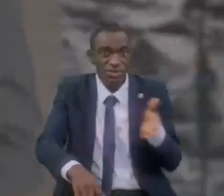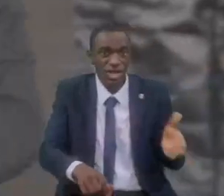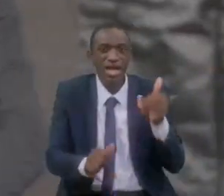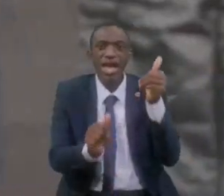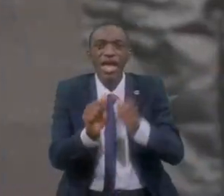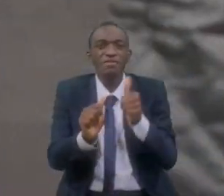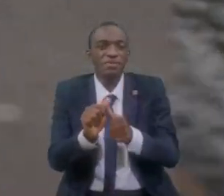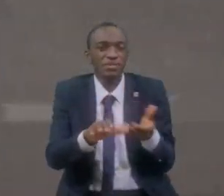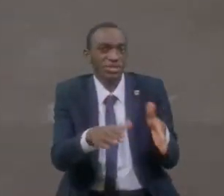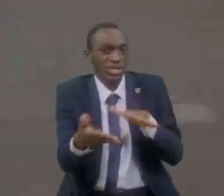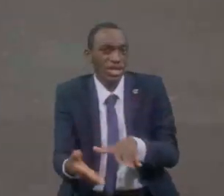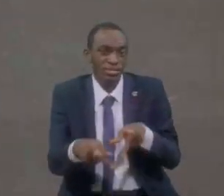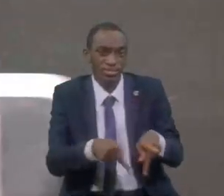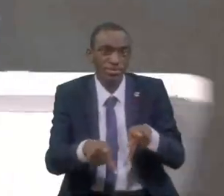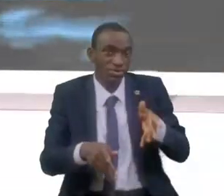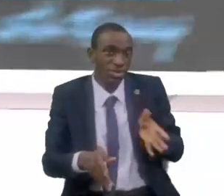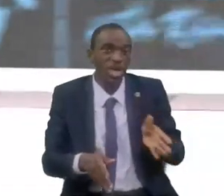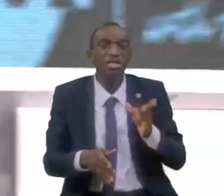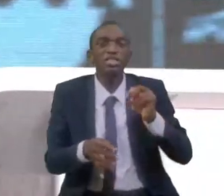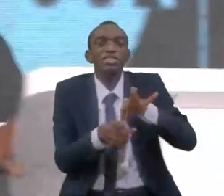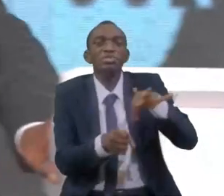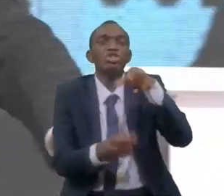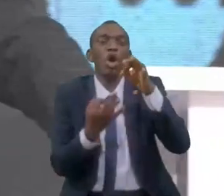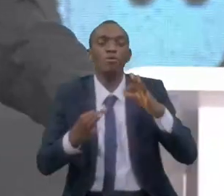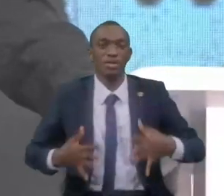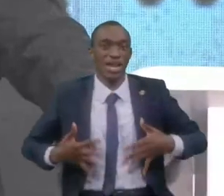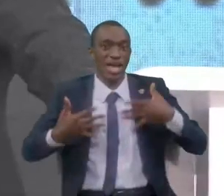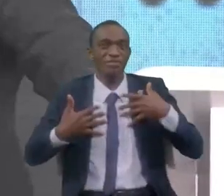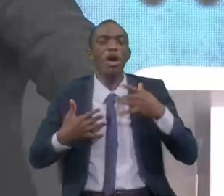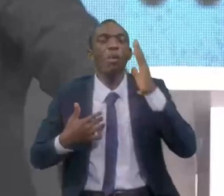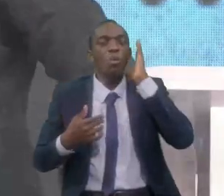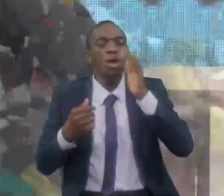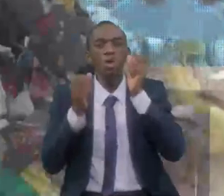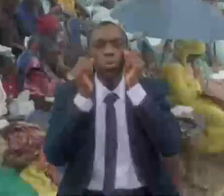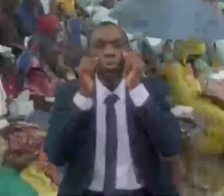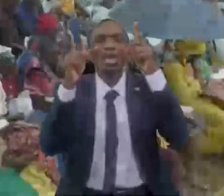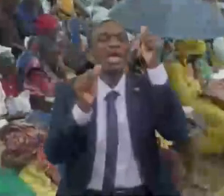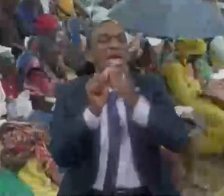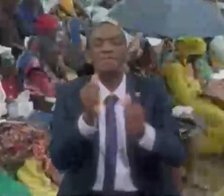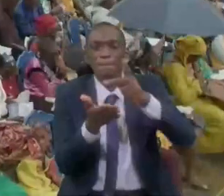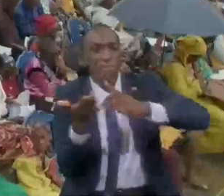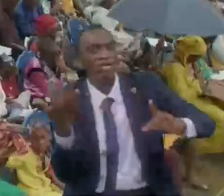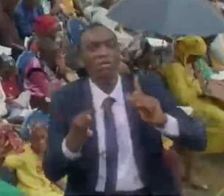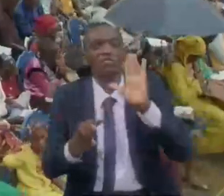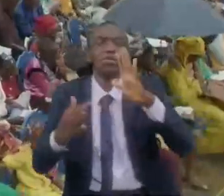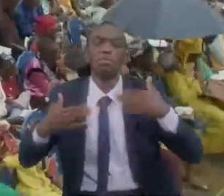morte en nous, l'esprit de vie rendra vie à toute partie de votre corps au nom de